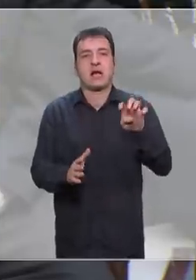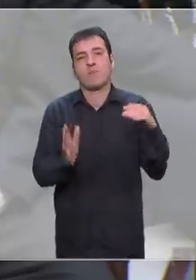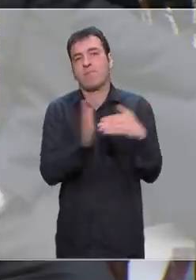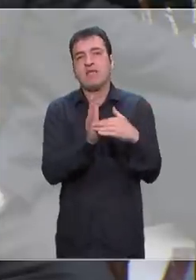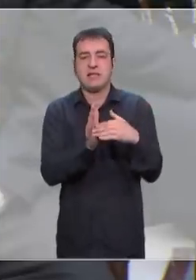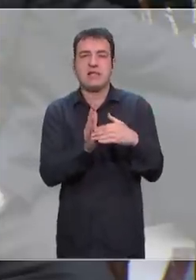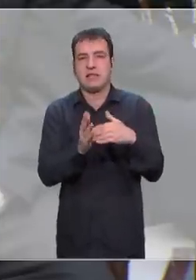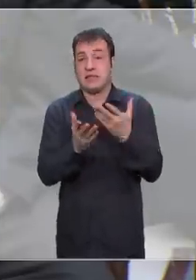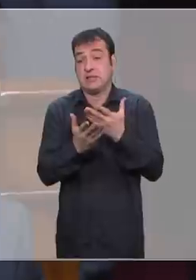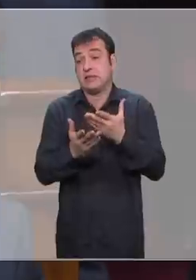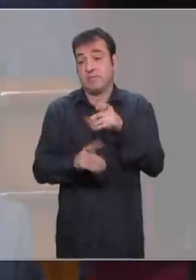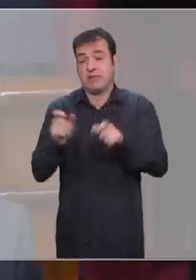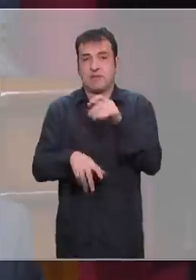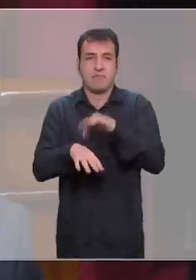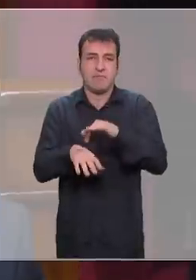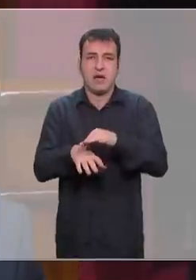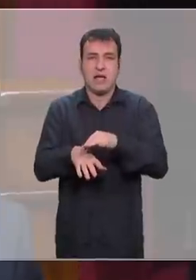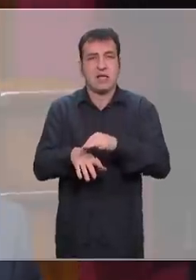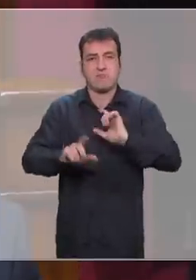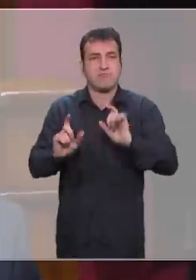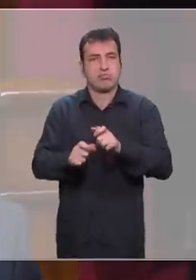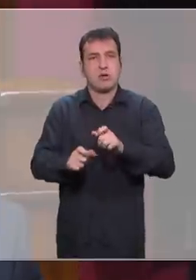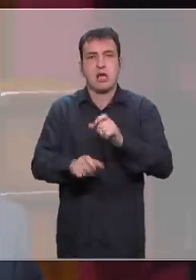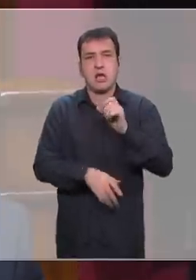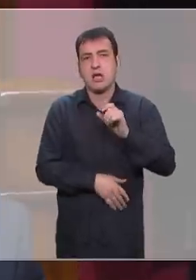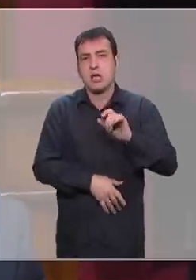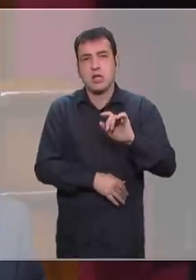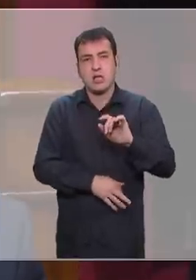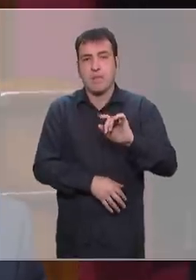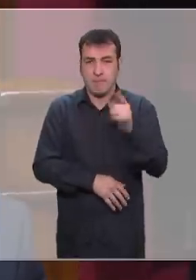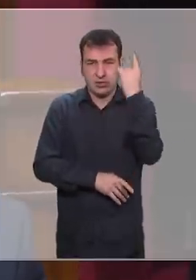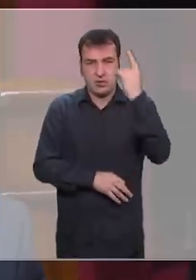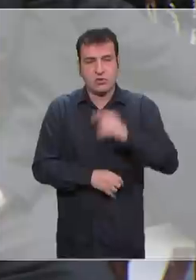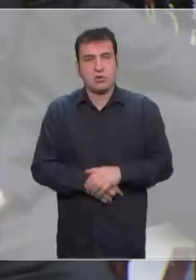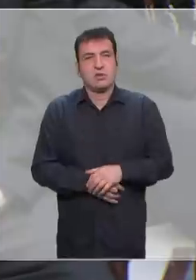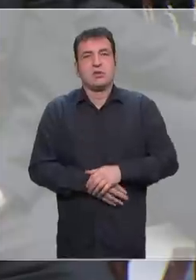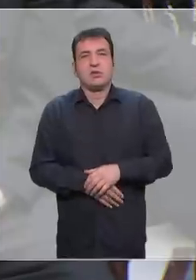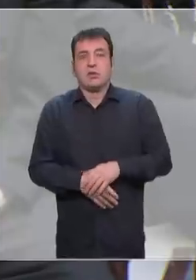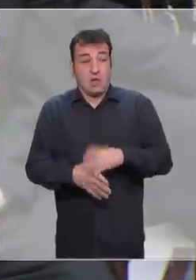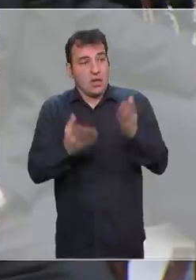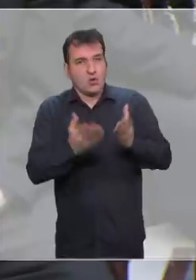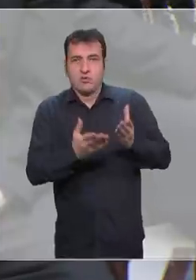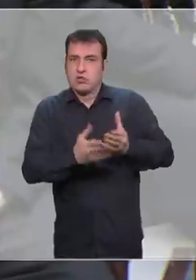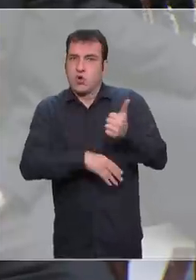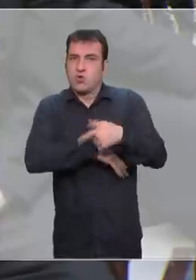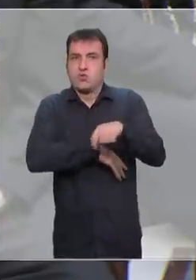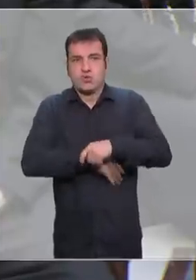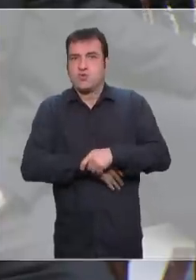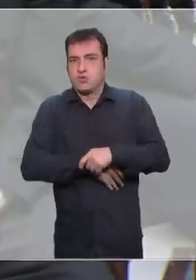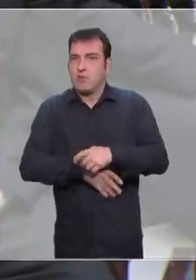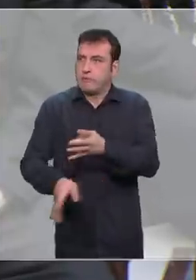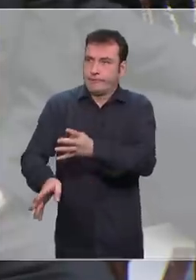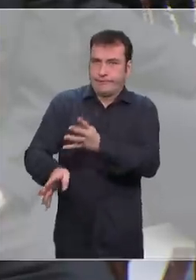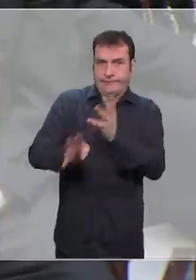une progression de près de 10% des hospitalisations sur une semaine, une hausse de 22%